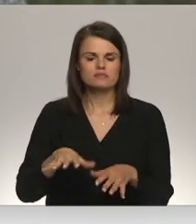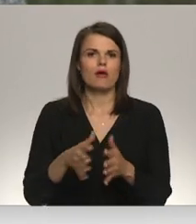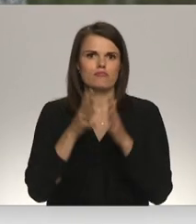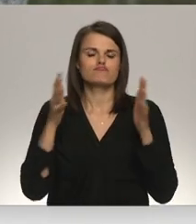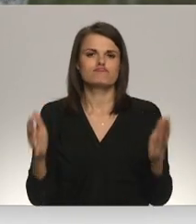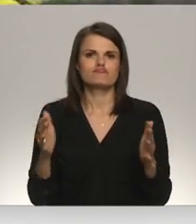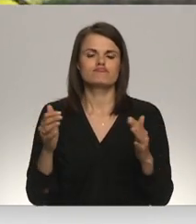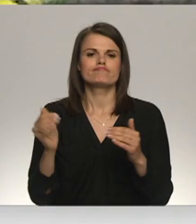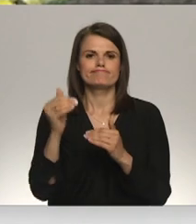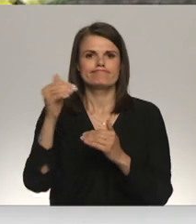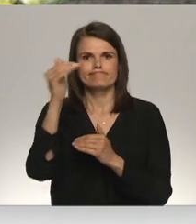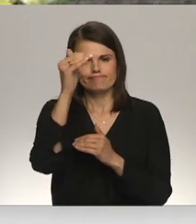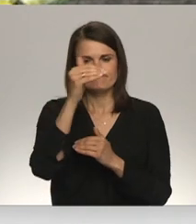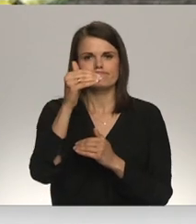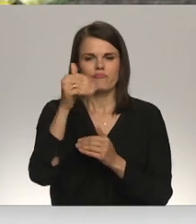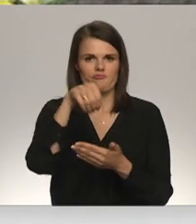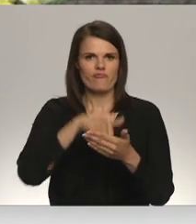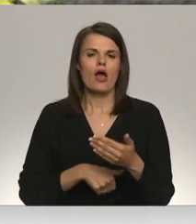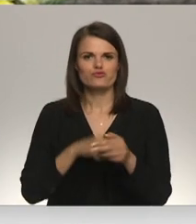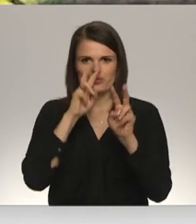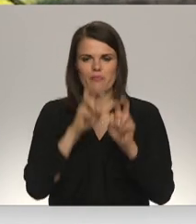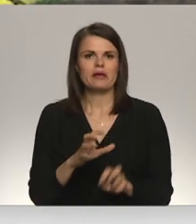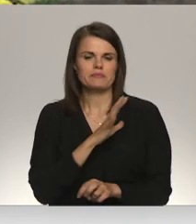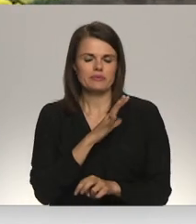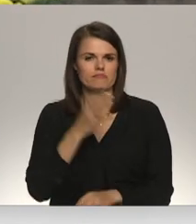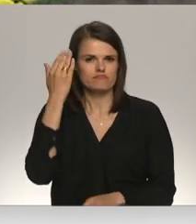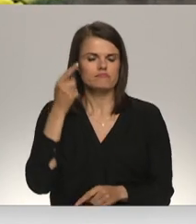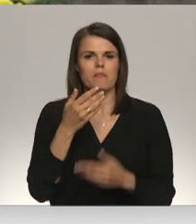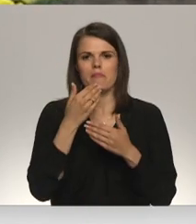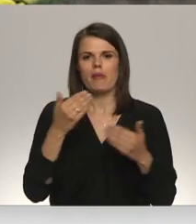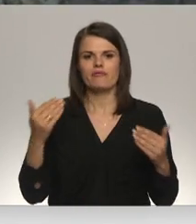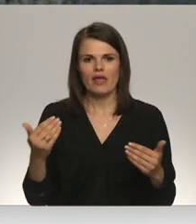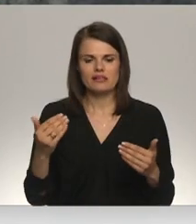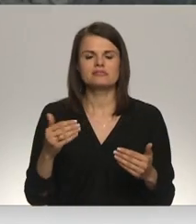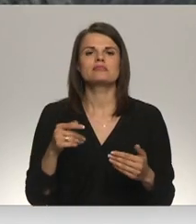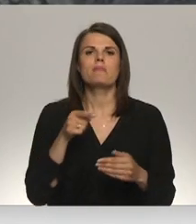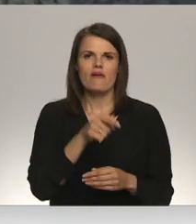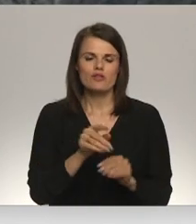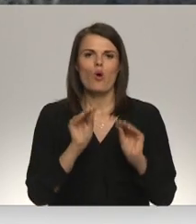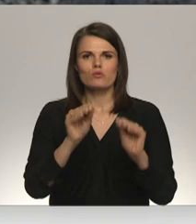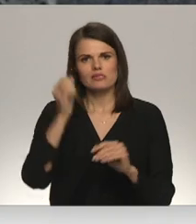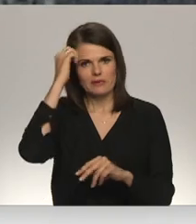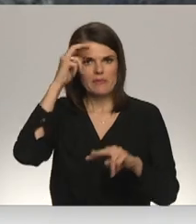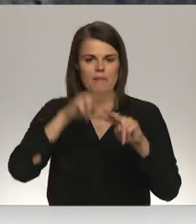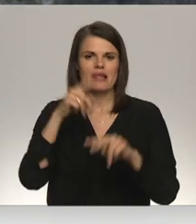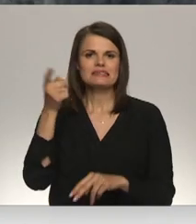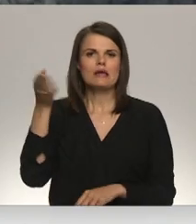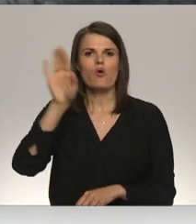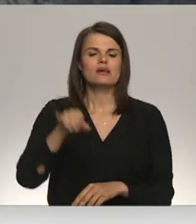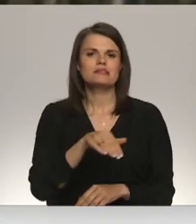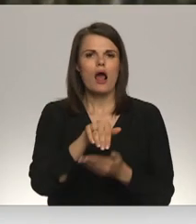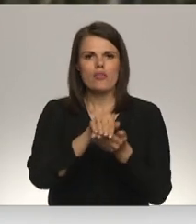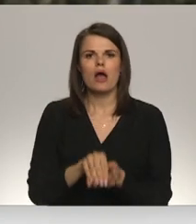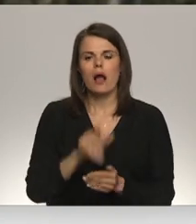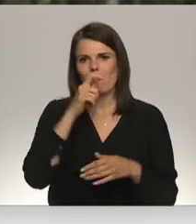pamatīgu Blaumaņu dzimtes un ērgļu novada vēstures pētījumu, par ko pateicībā Braku Annai uzstādīts piemineklis Sauliskalna kapos